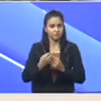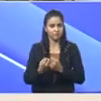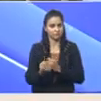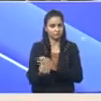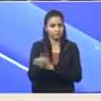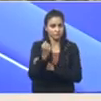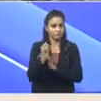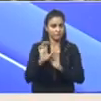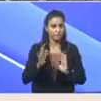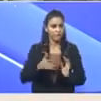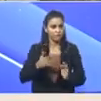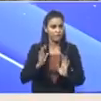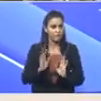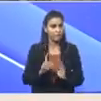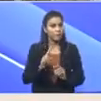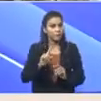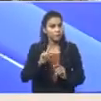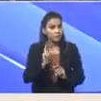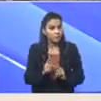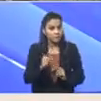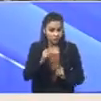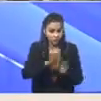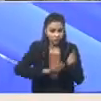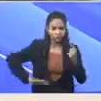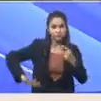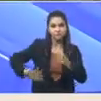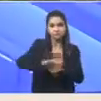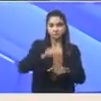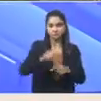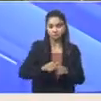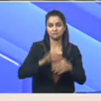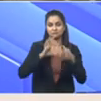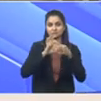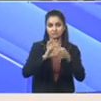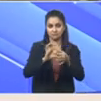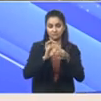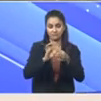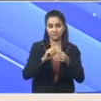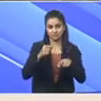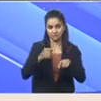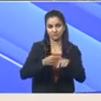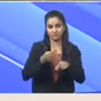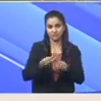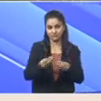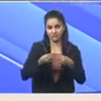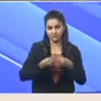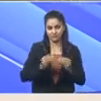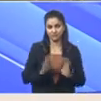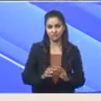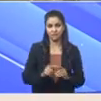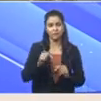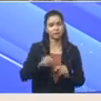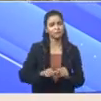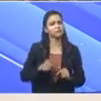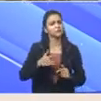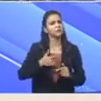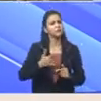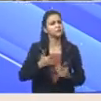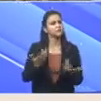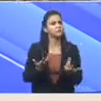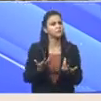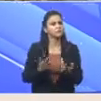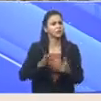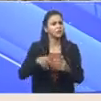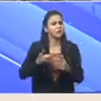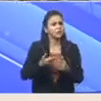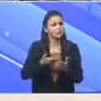हुई, बल्कि इस धरती की शक्ति से जुड़ने का भी अवसर मिला। मुझे एहसास हुआ कि कैसे